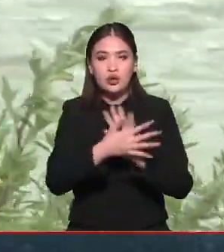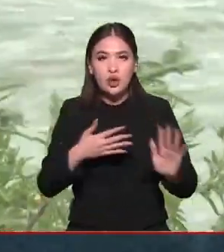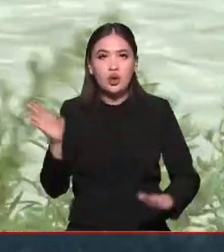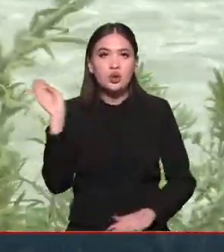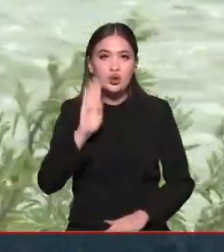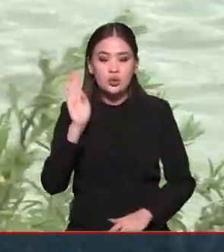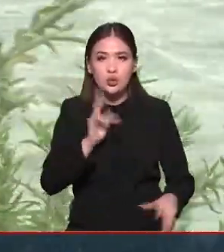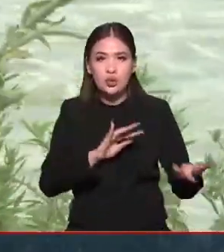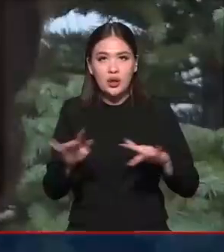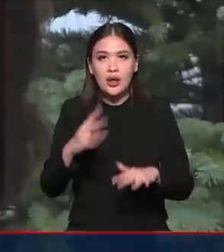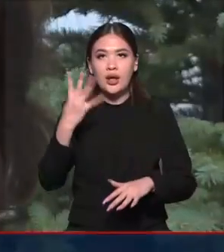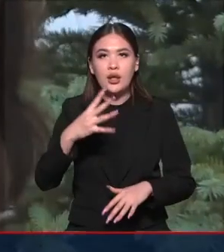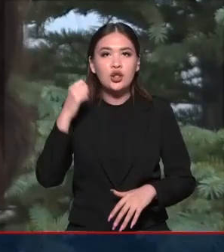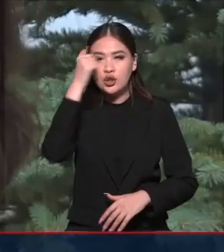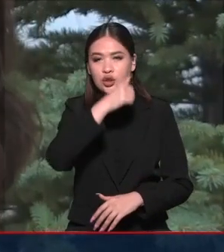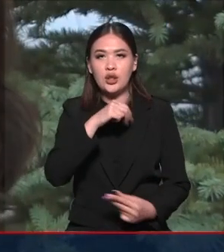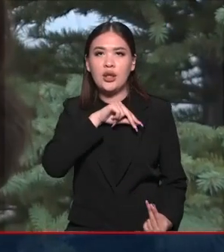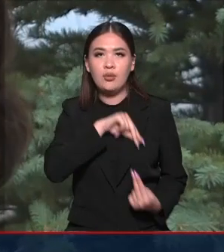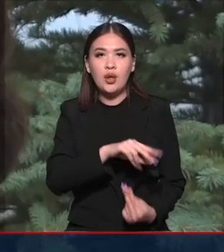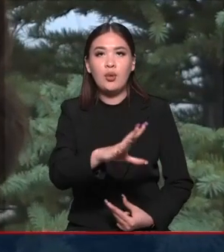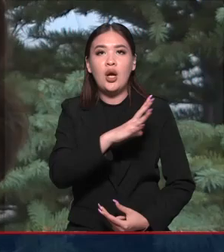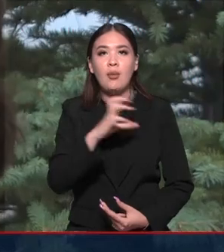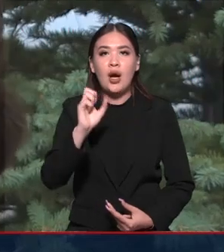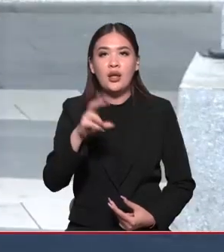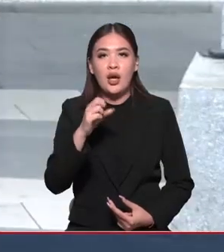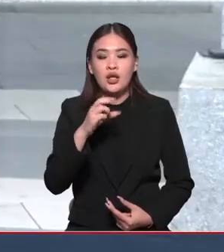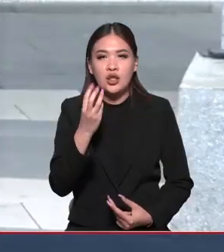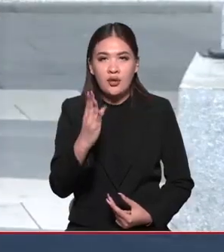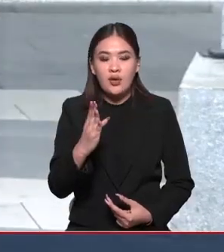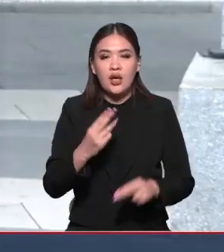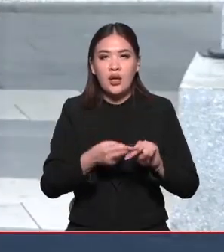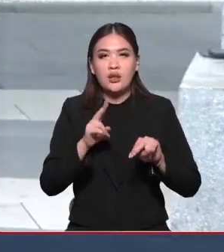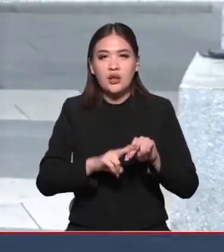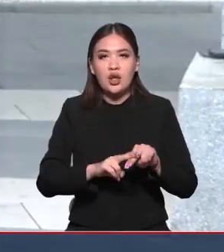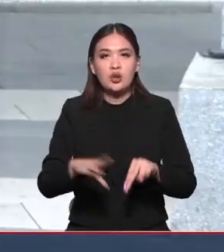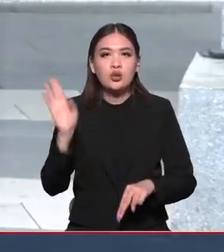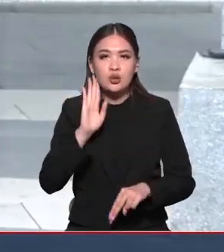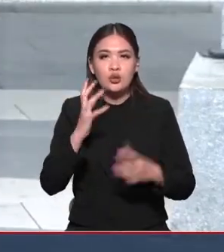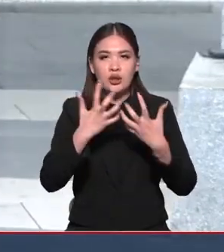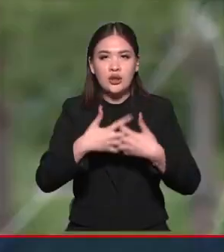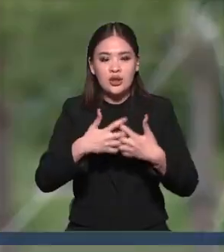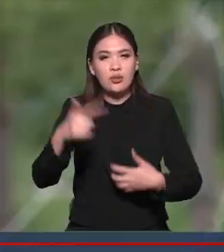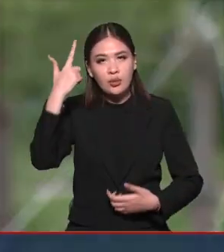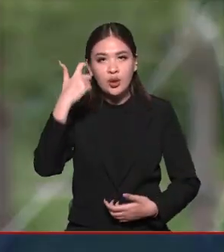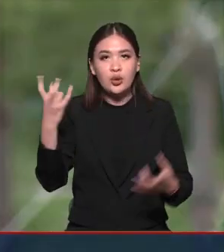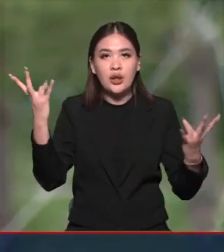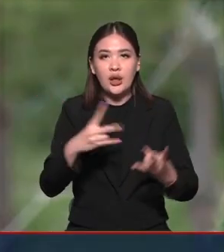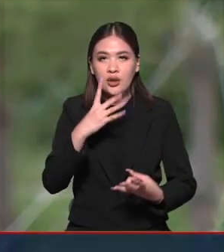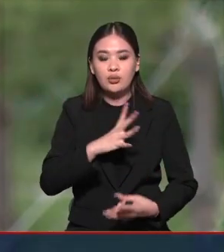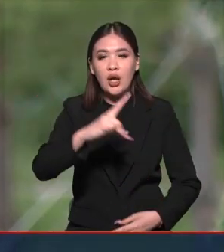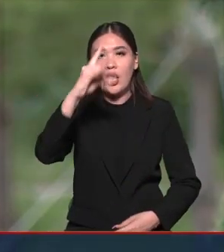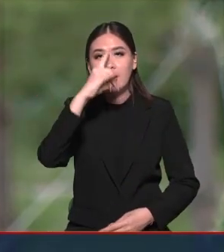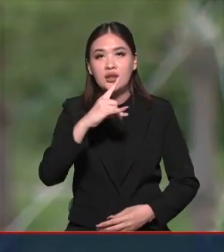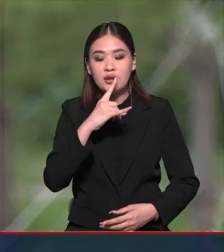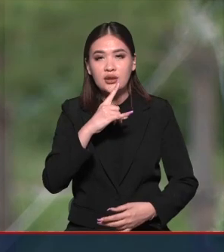ресурстары саласында 40 жыл еңбек еткен Ерлан Бадашев алдымен тырс еткен тамшының есебін білу керек дейді. Қазақстан бойынша су